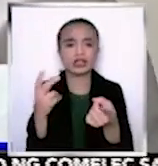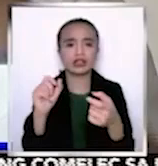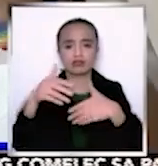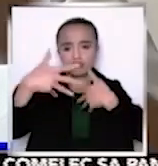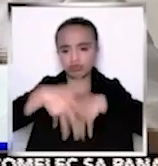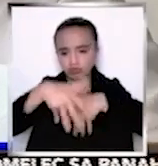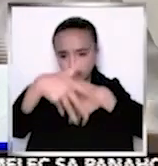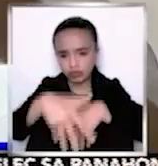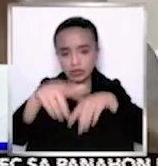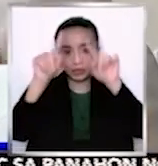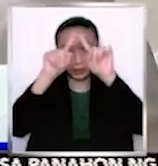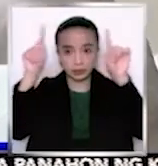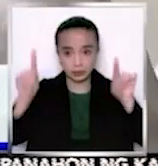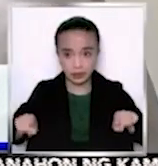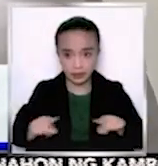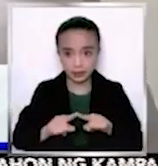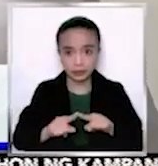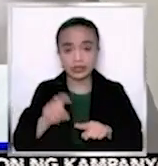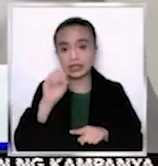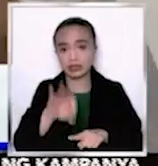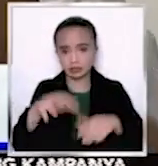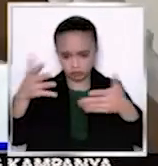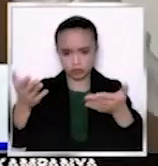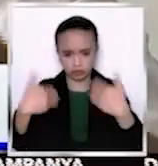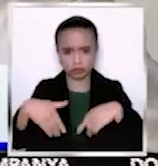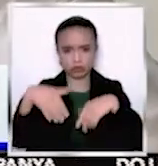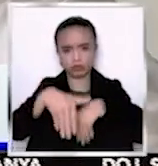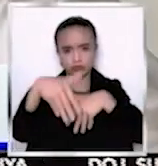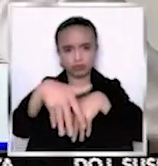permit. Mag-motorcade po kayo rito.